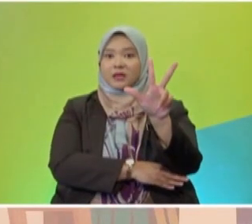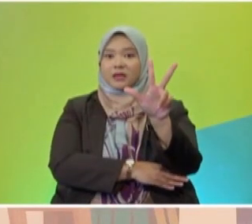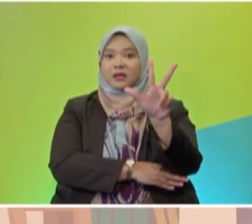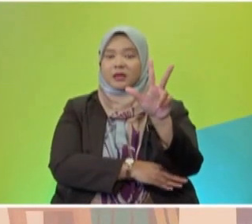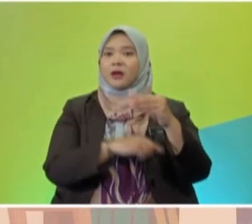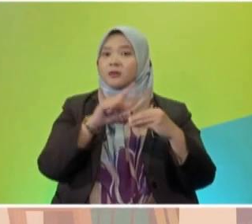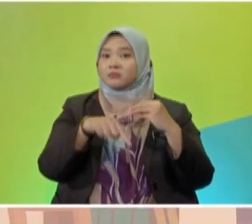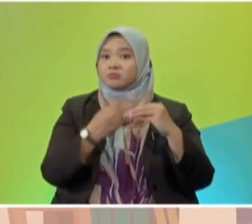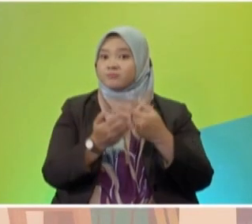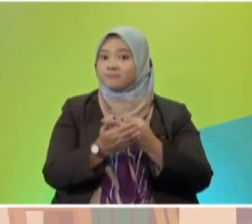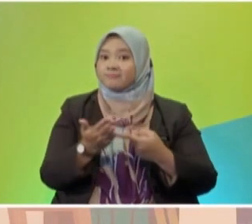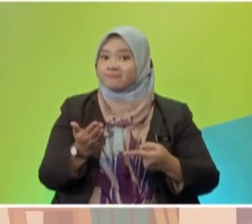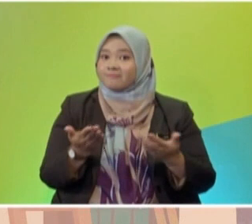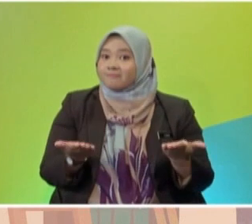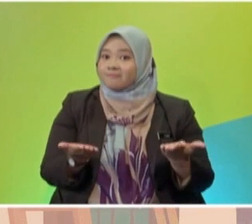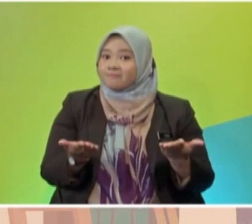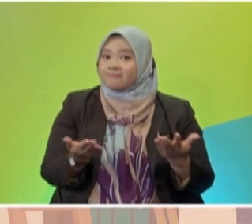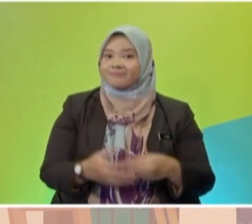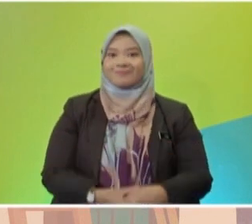Silakan, Rizky. Rizky, silakan.